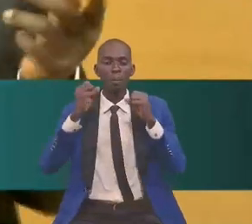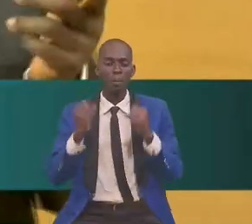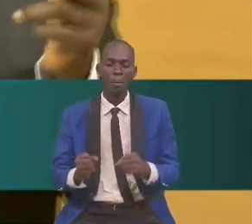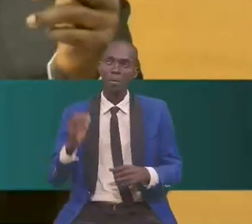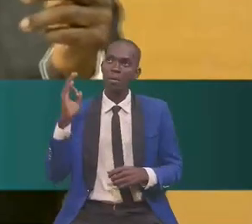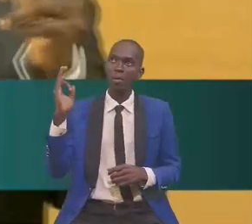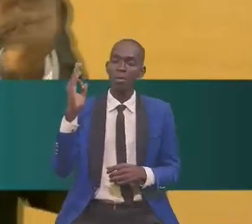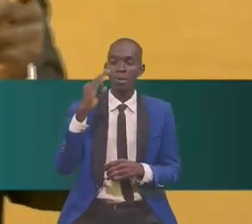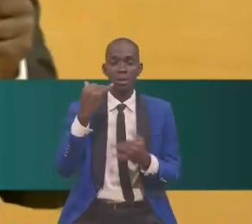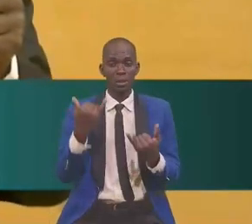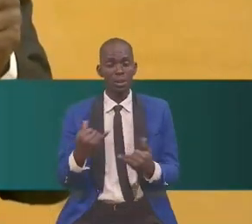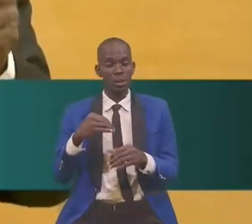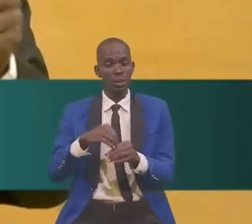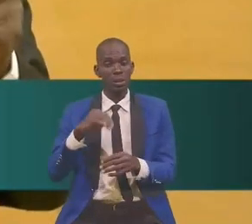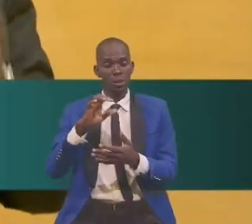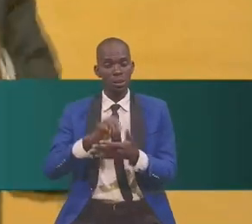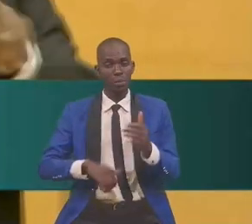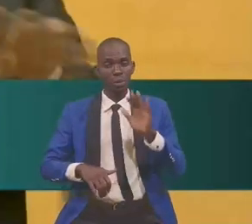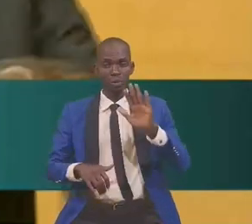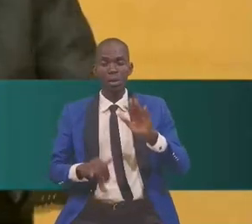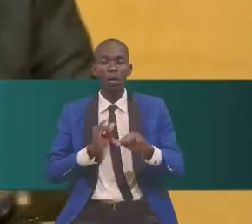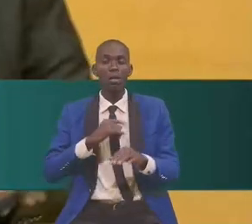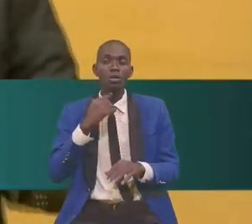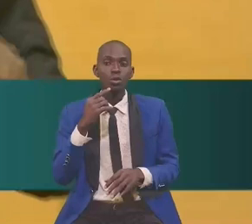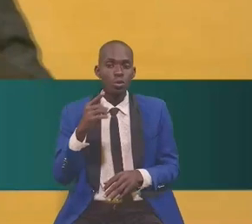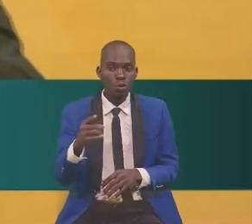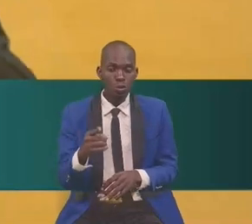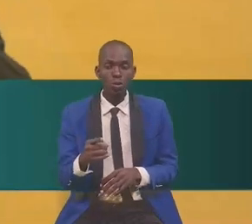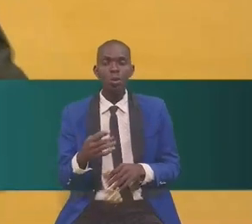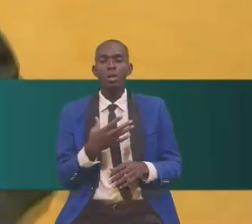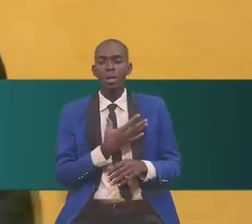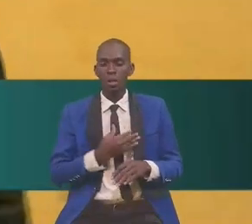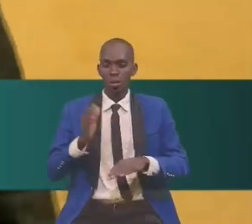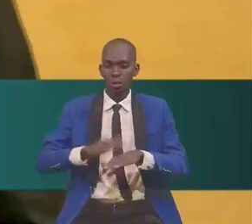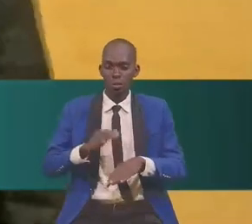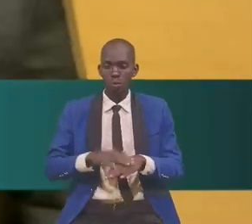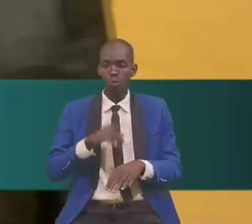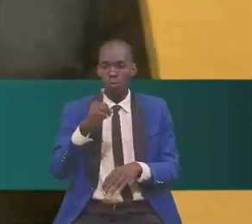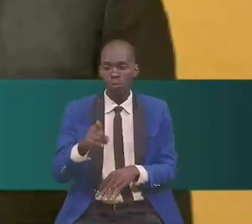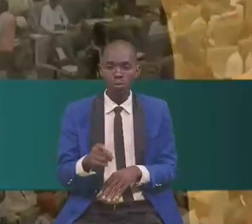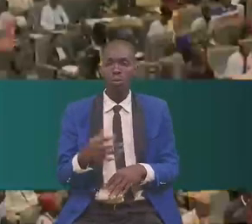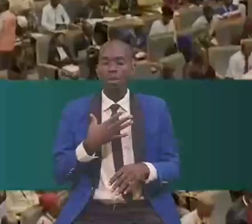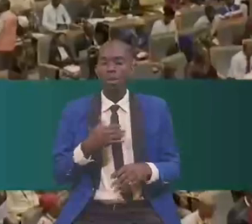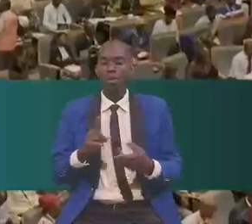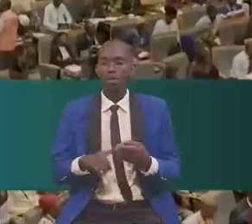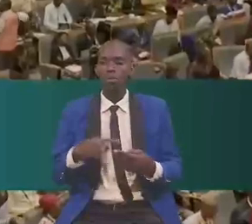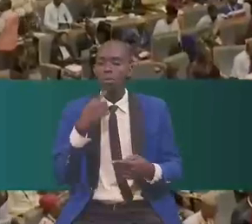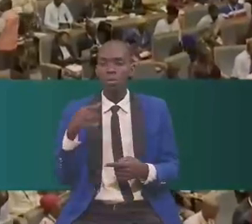on vous a dit, on vous a averti, non seulement averti, on les a menacés de ne plus prêcher en ce nom.